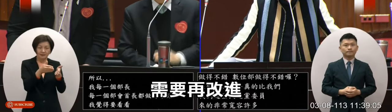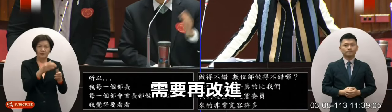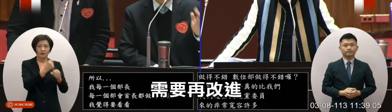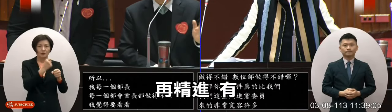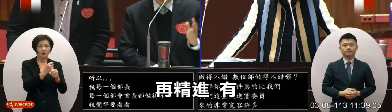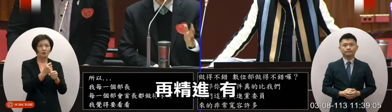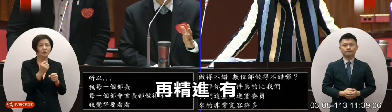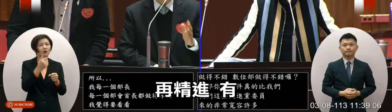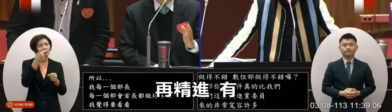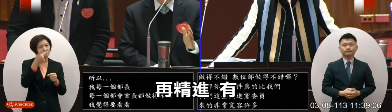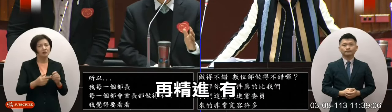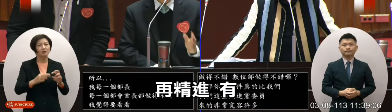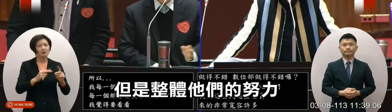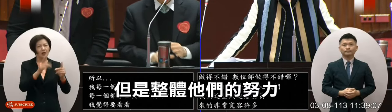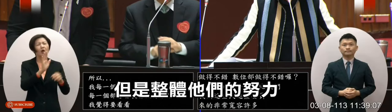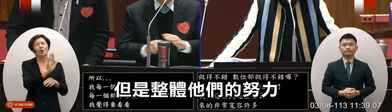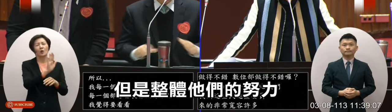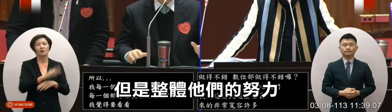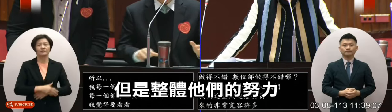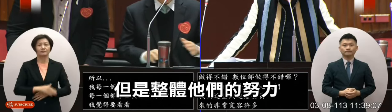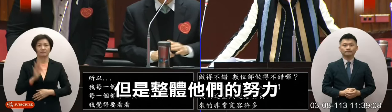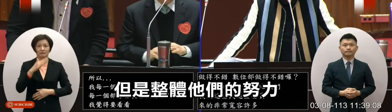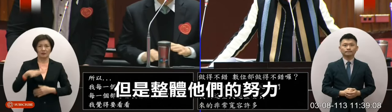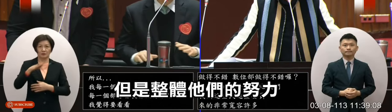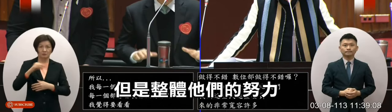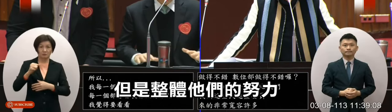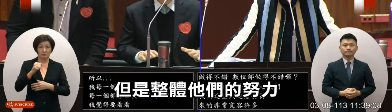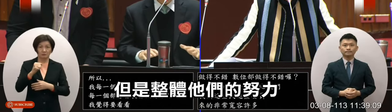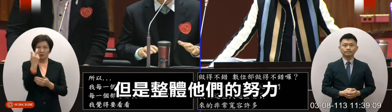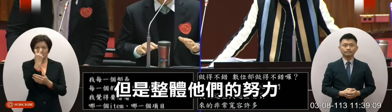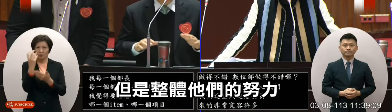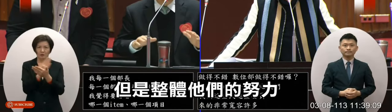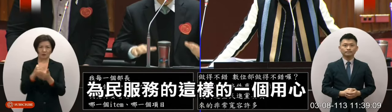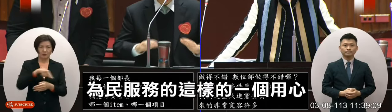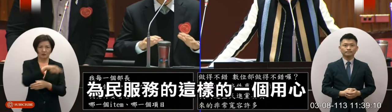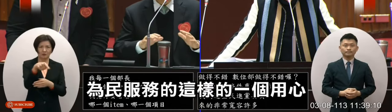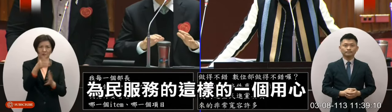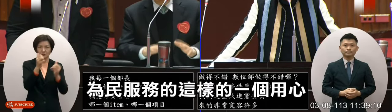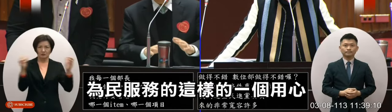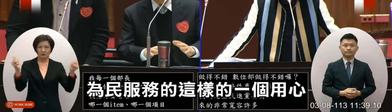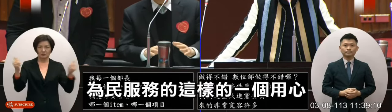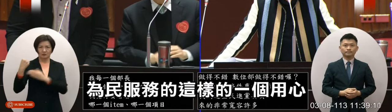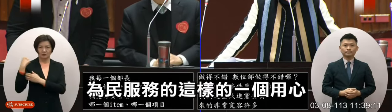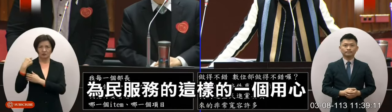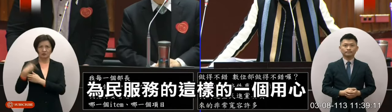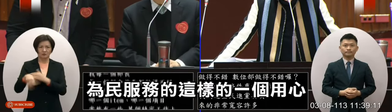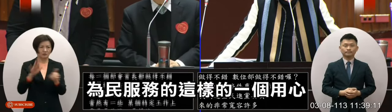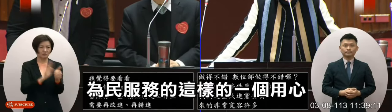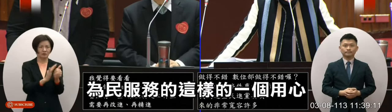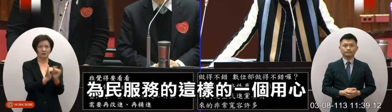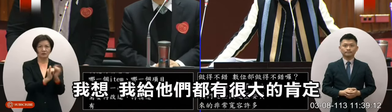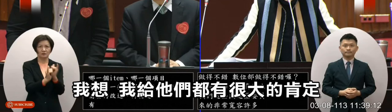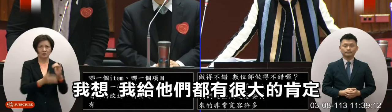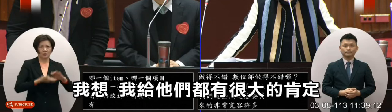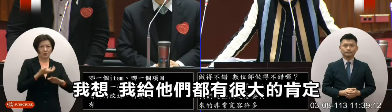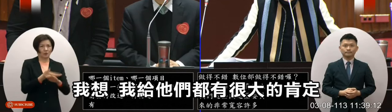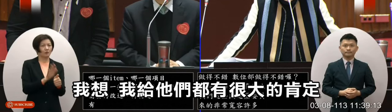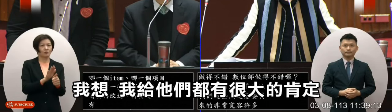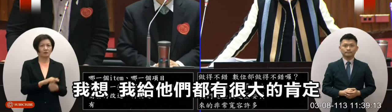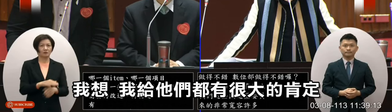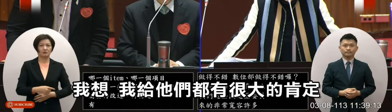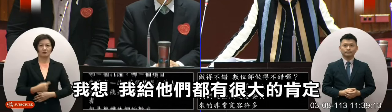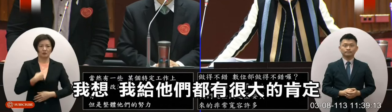改进、再精进有，但是整体他们的努力为民服务的这样的一个用心。我想我